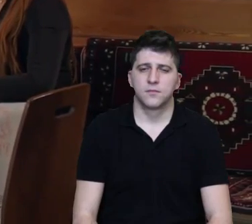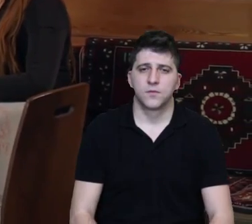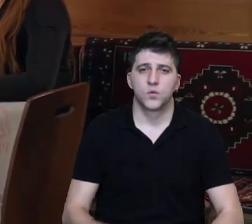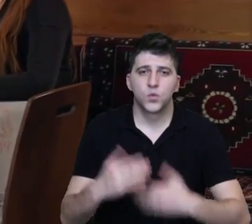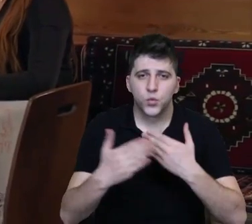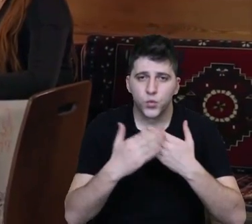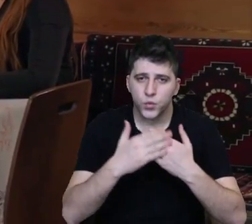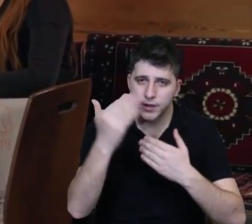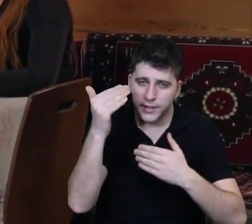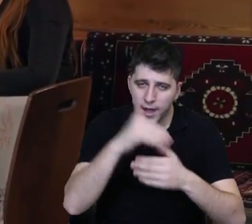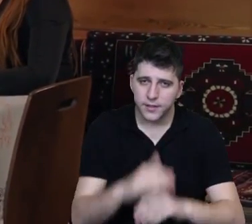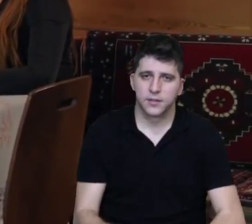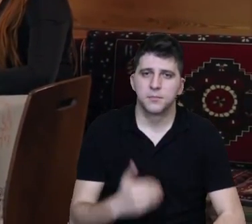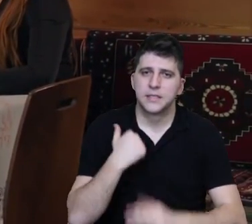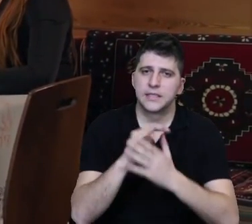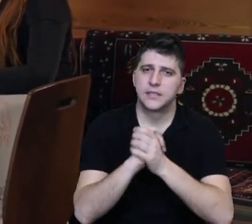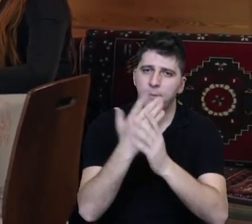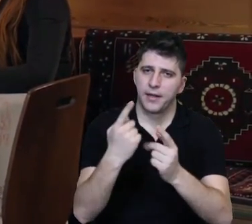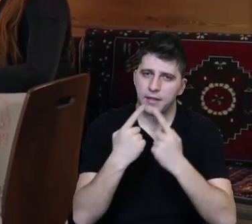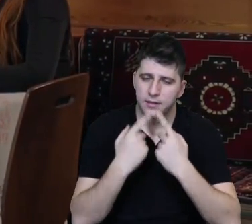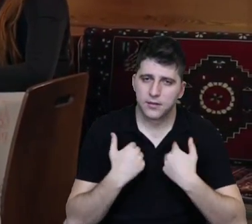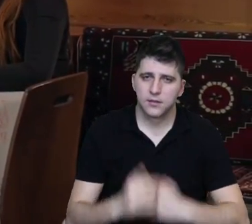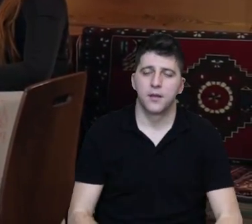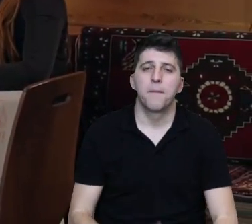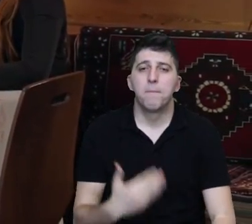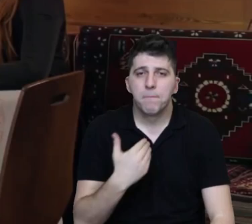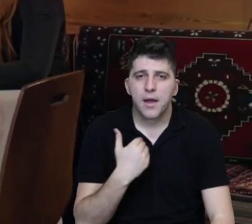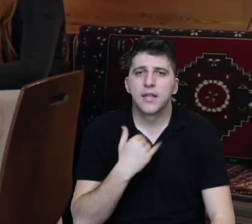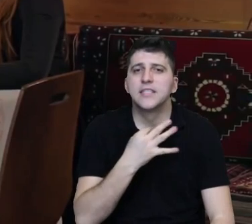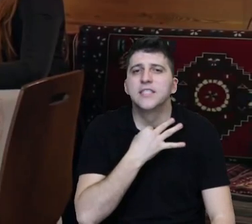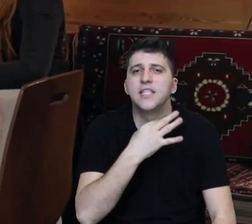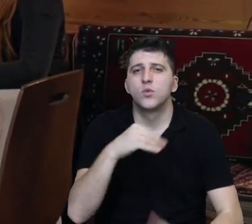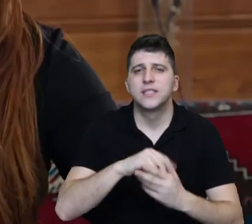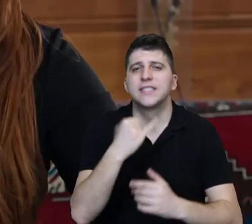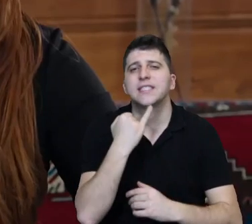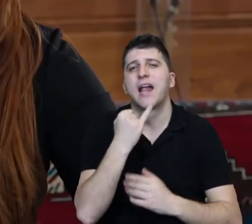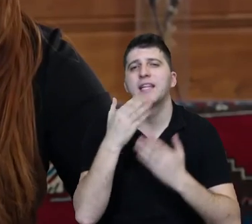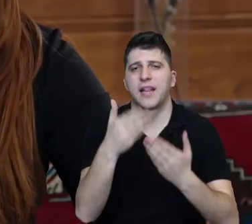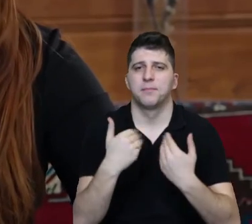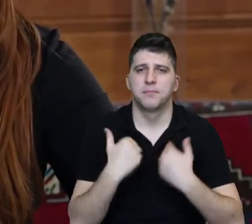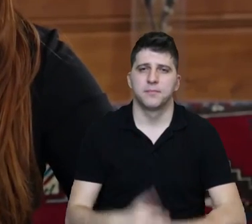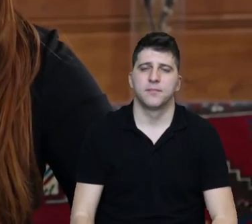Düğünümüze geldin, bizi tebrik ettin. Ben de teşekkür için bir ziyarete geldim.